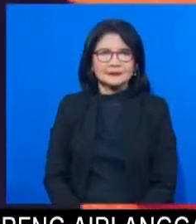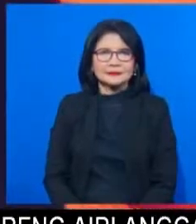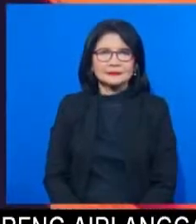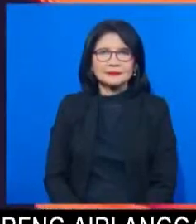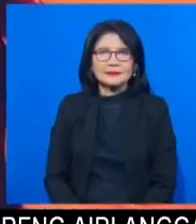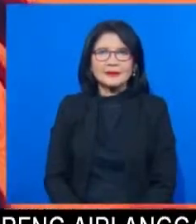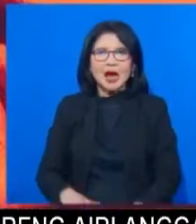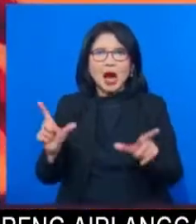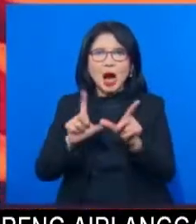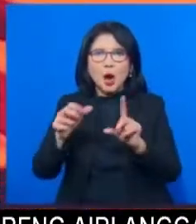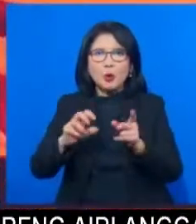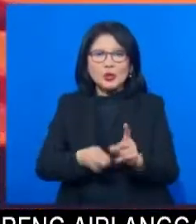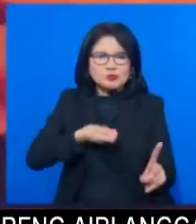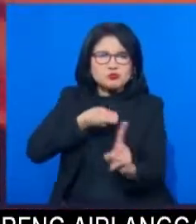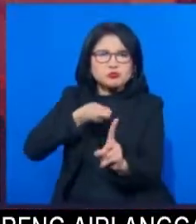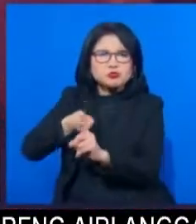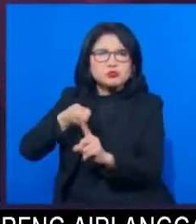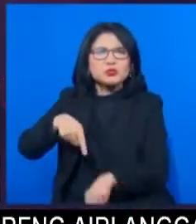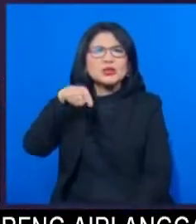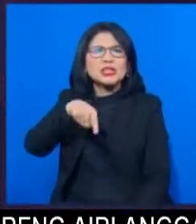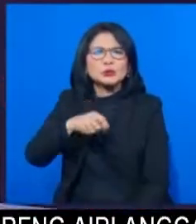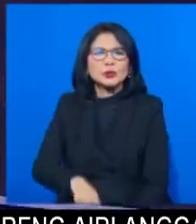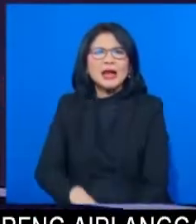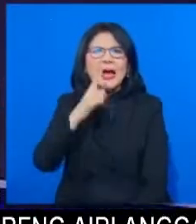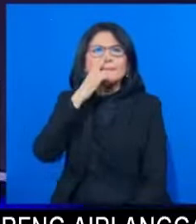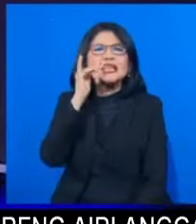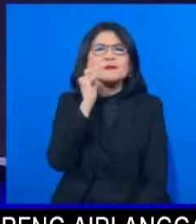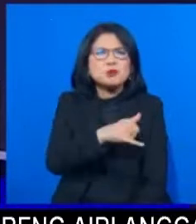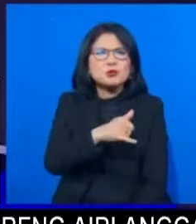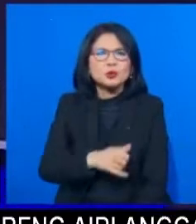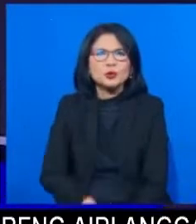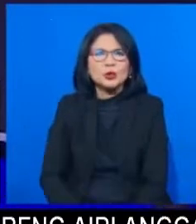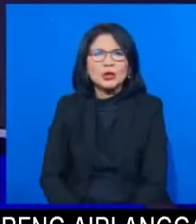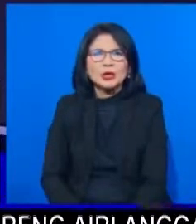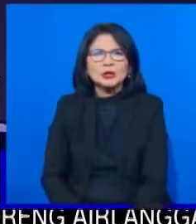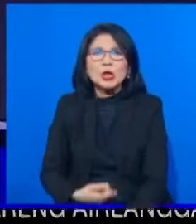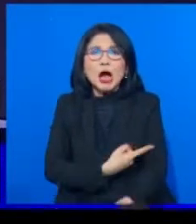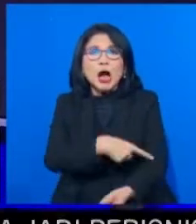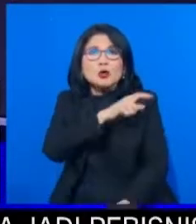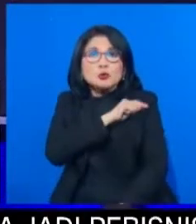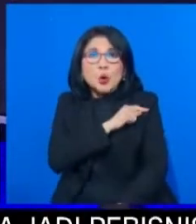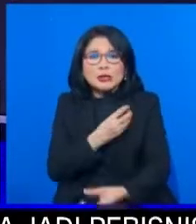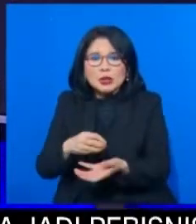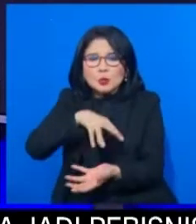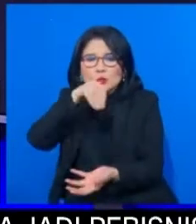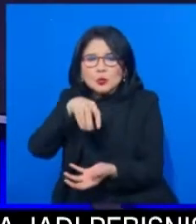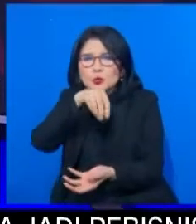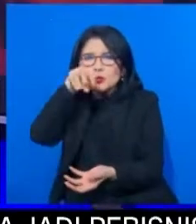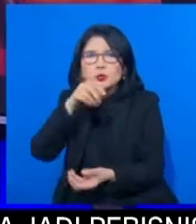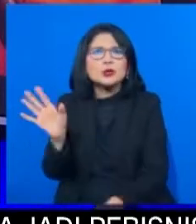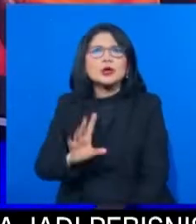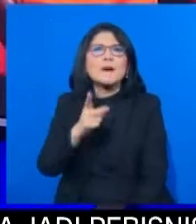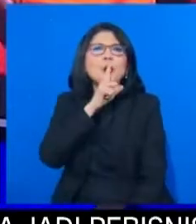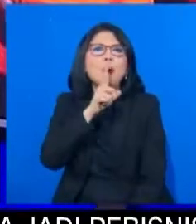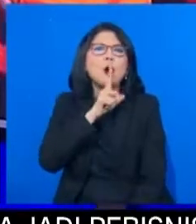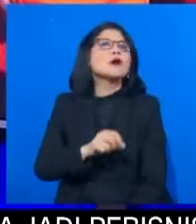Ya, Wawan sang pembunuh berantai ternyata hanya seorang penipu ulung. Tidak mempunyai kekuatan gaib seperti yang dipercaya korbannya. Selama